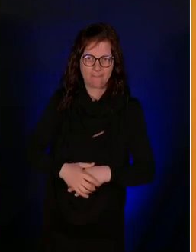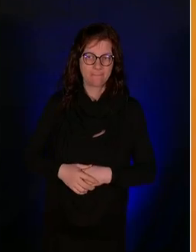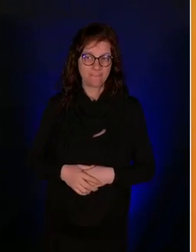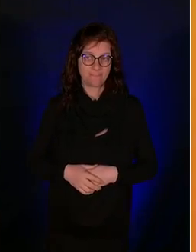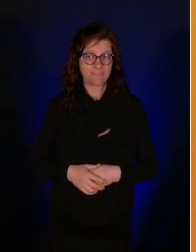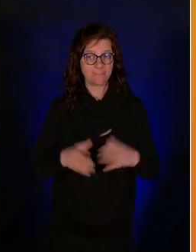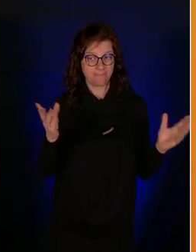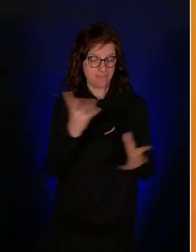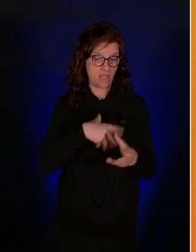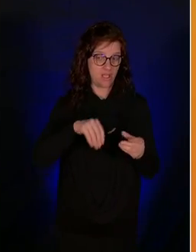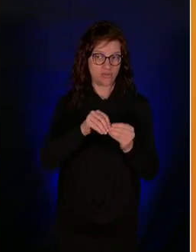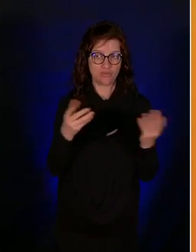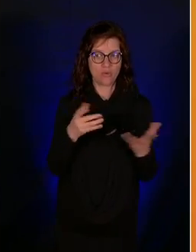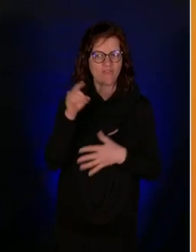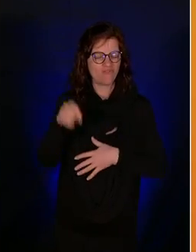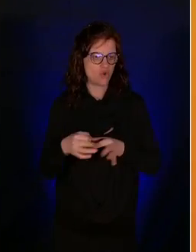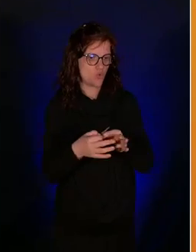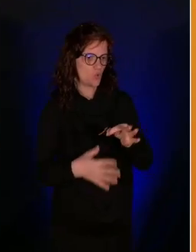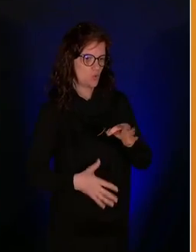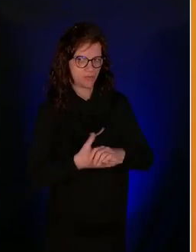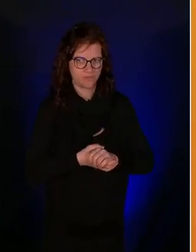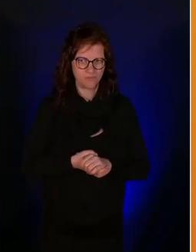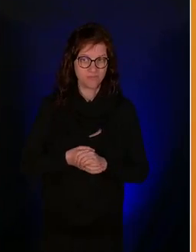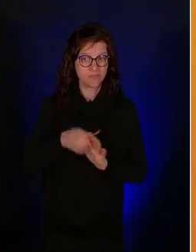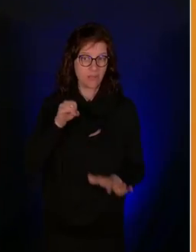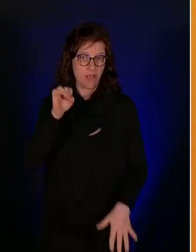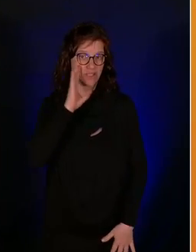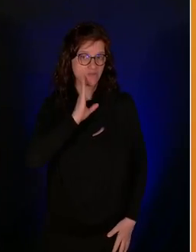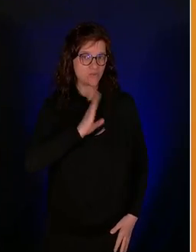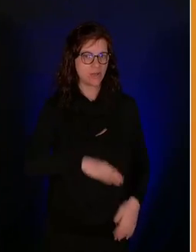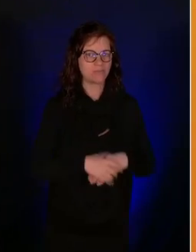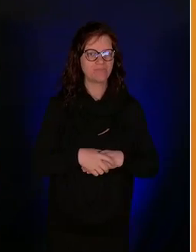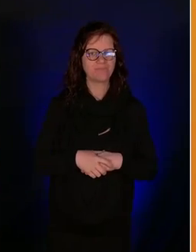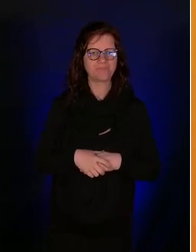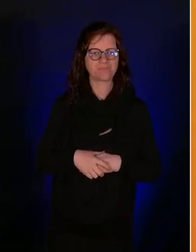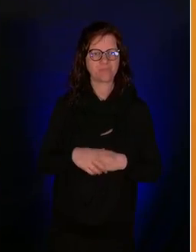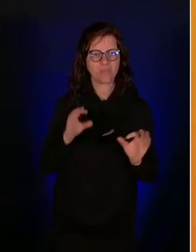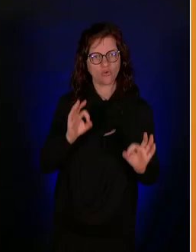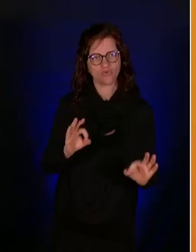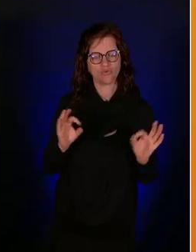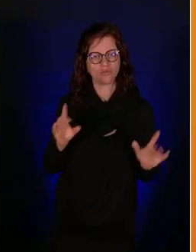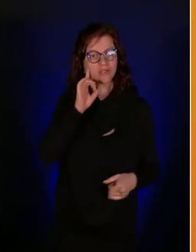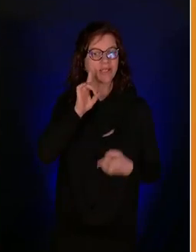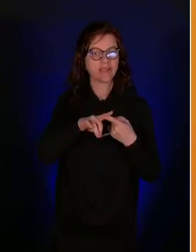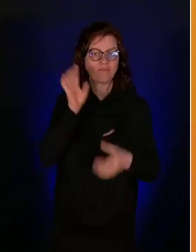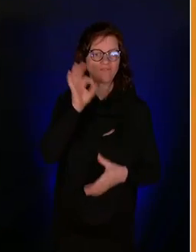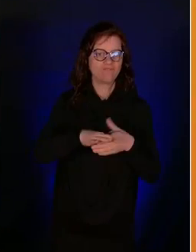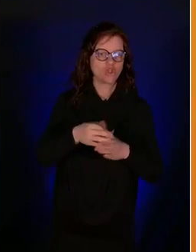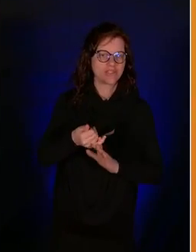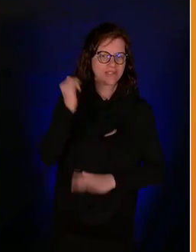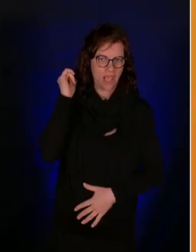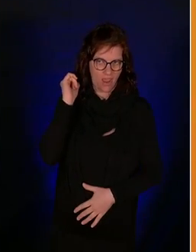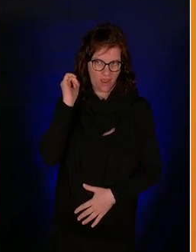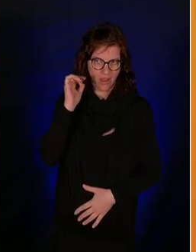mon intervention... Il faut conclure, camarade. Alors, juste sur le vote d'hier, sur le